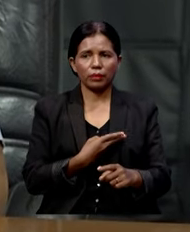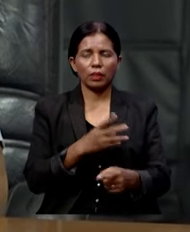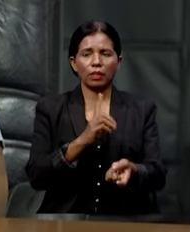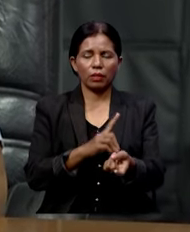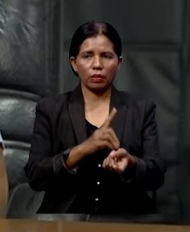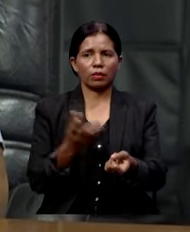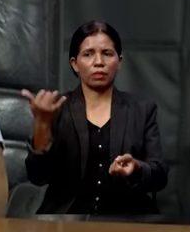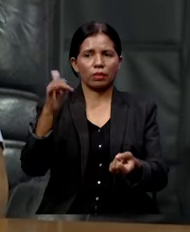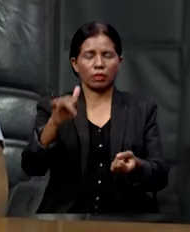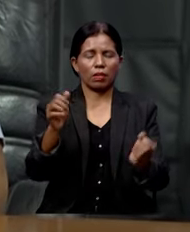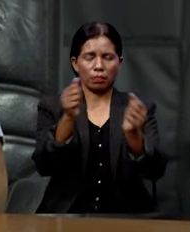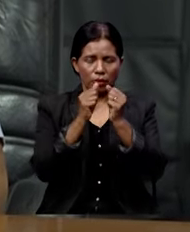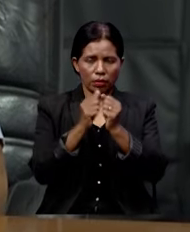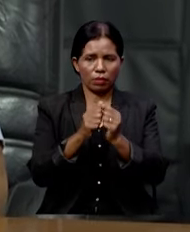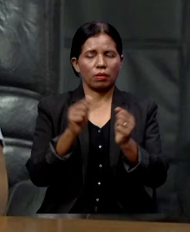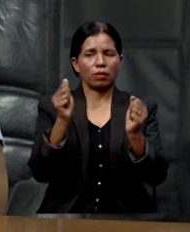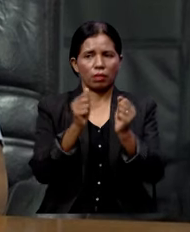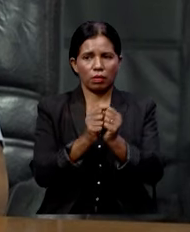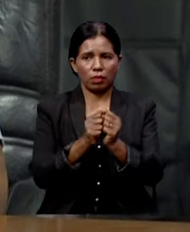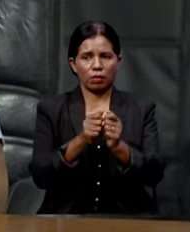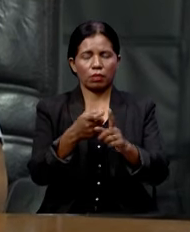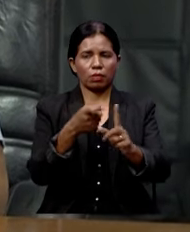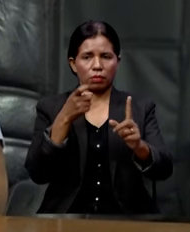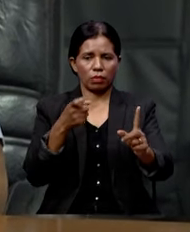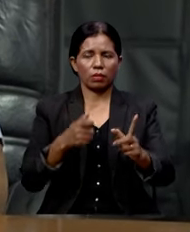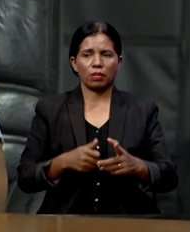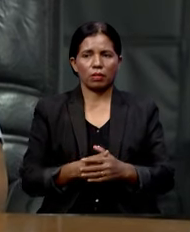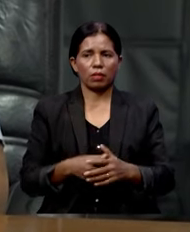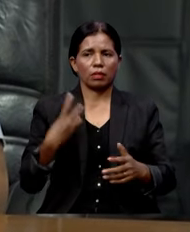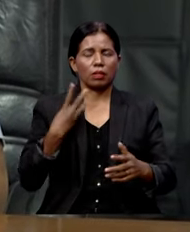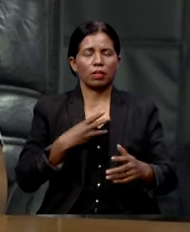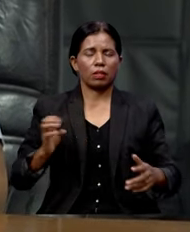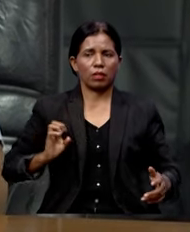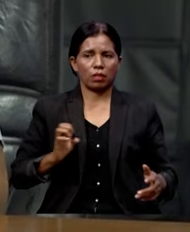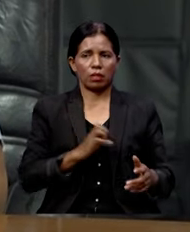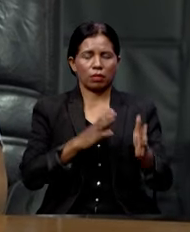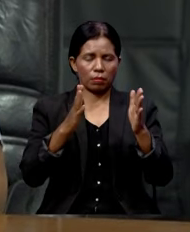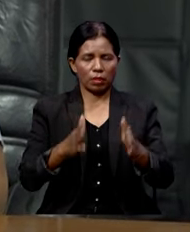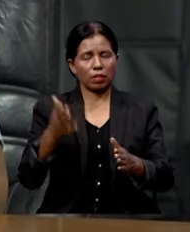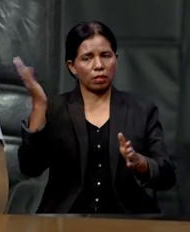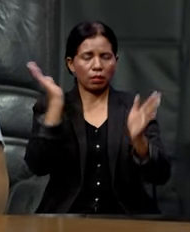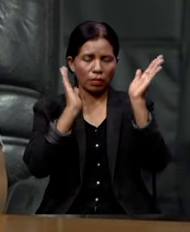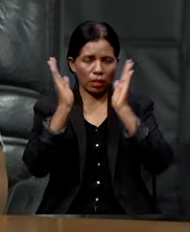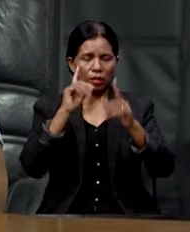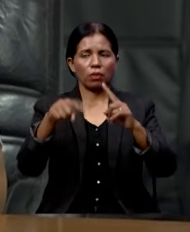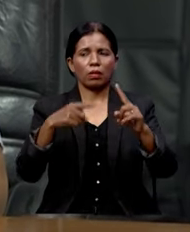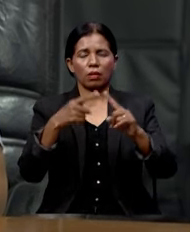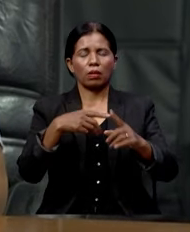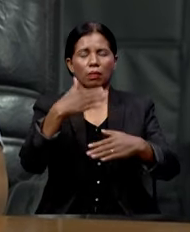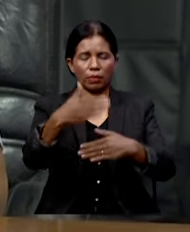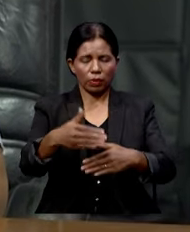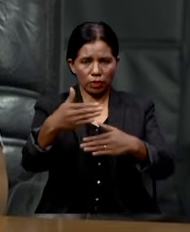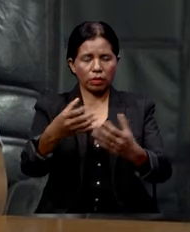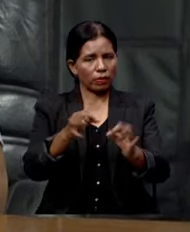dokter sih dan yang mereka kompany diusi tenim baca ya Malaysia bayar aku andu neba proses itu